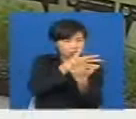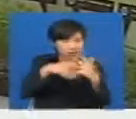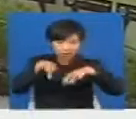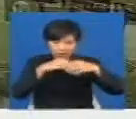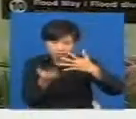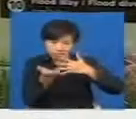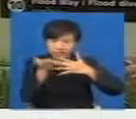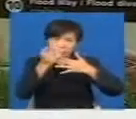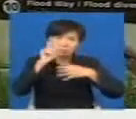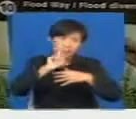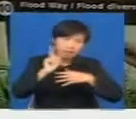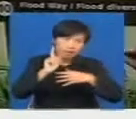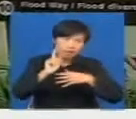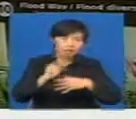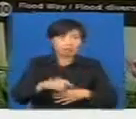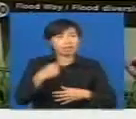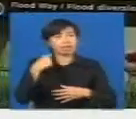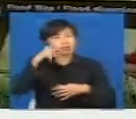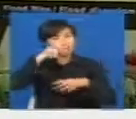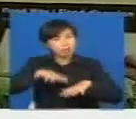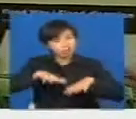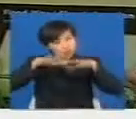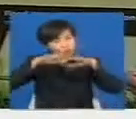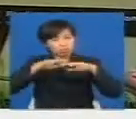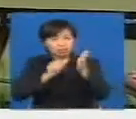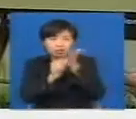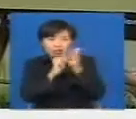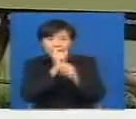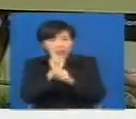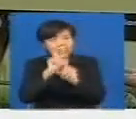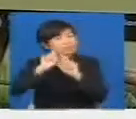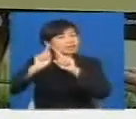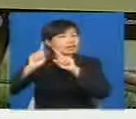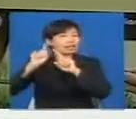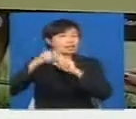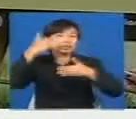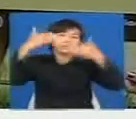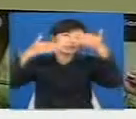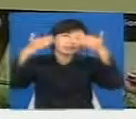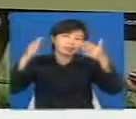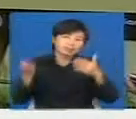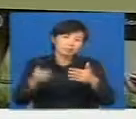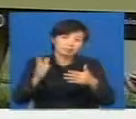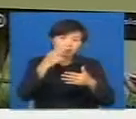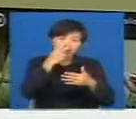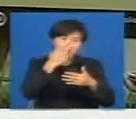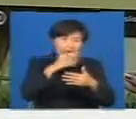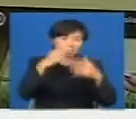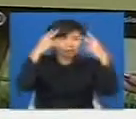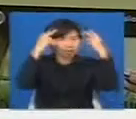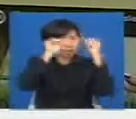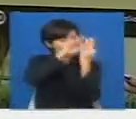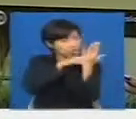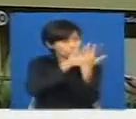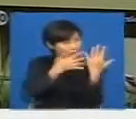รัฐบาลนะครับมาต่อสู้กับน้ำมานะคร ับ เปียกจนปอนเลยนะฮะแล้วก็คิดยังไงท่านนายกวางแผนยังไ